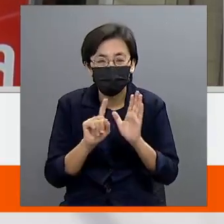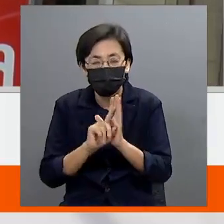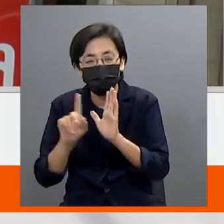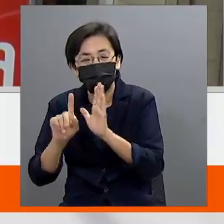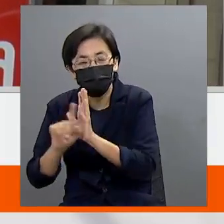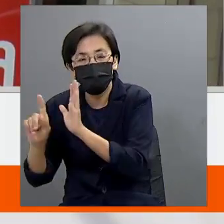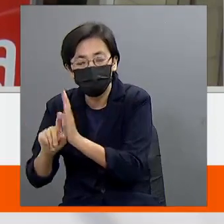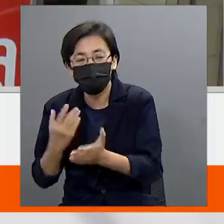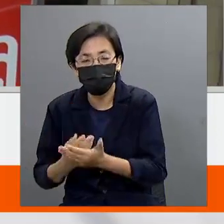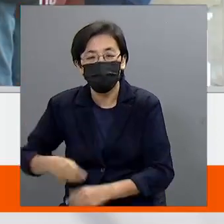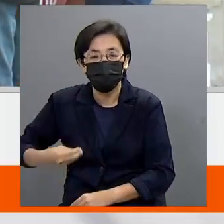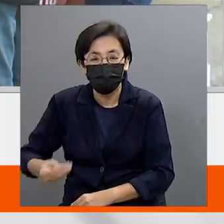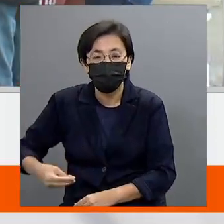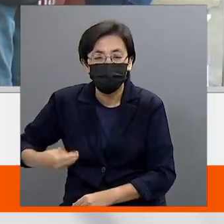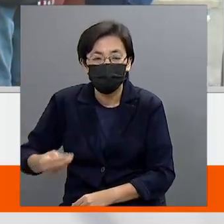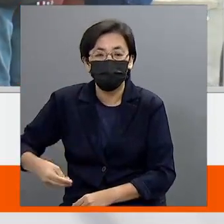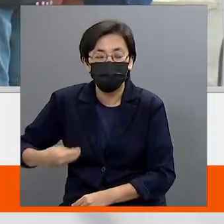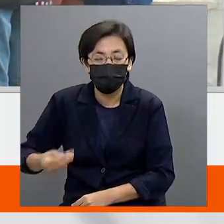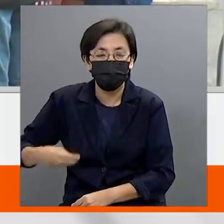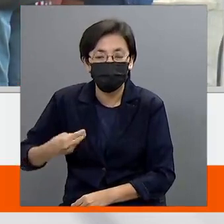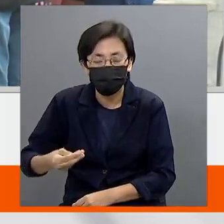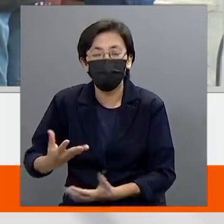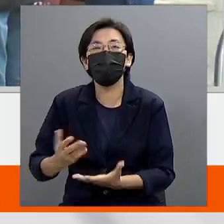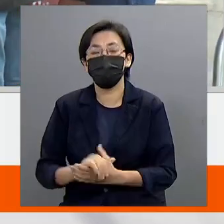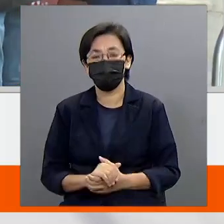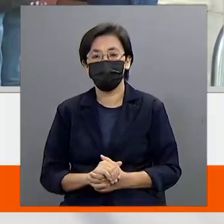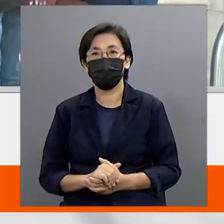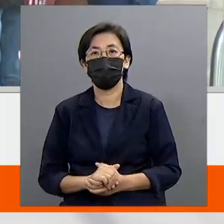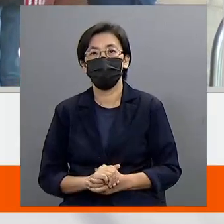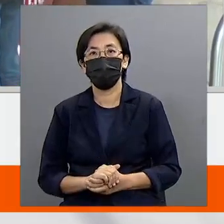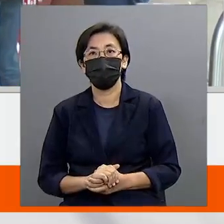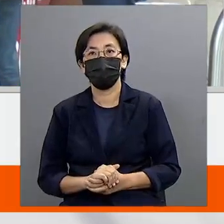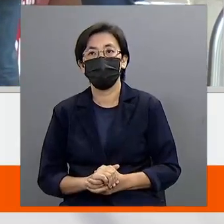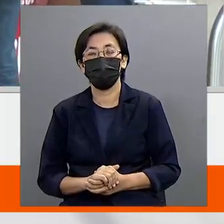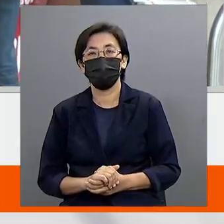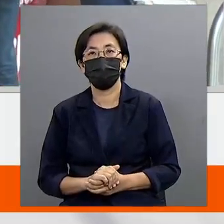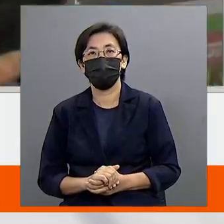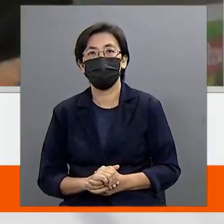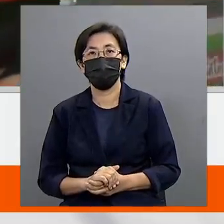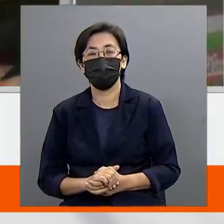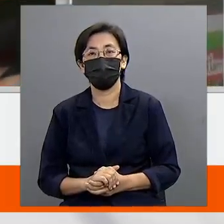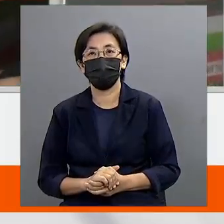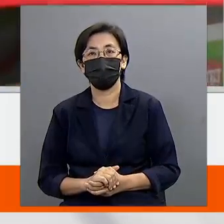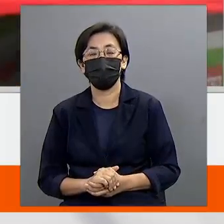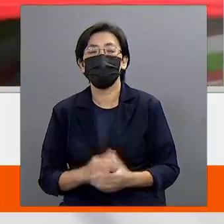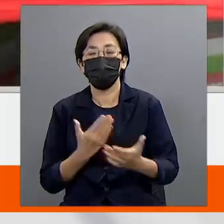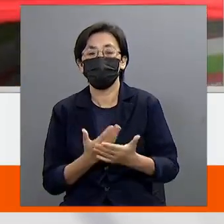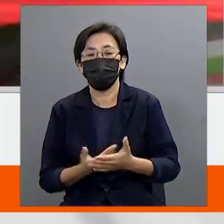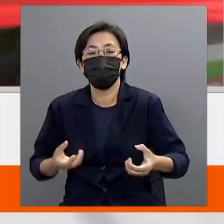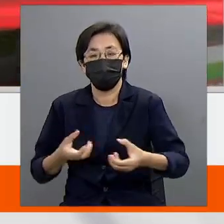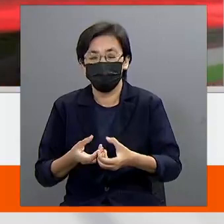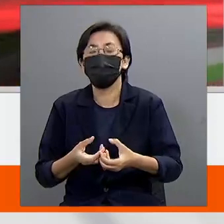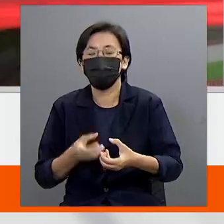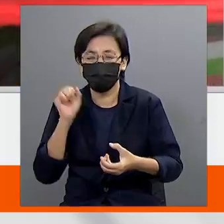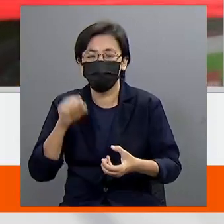อบตัวอยู่เป็นประจำเพราะนั้นเนี่ยมันถ้าจัดเป็นการพนันอย่างอ่อนเนี่ยมันจะไม่ถึงขนาดมี